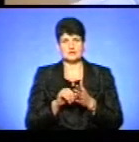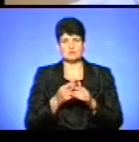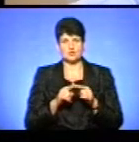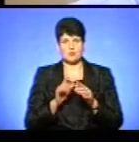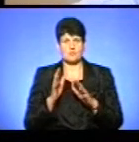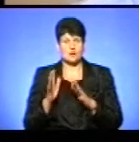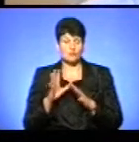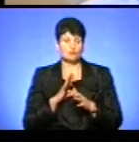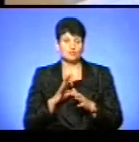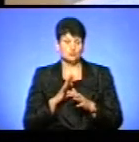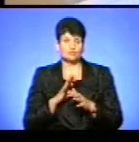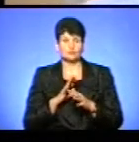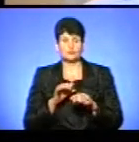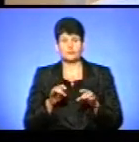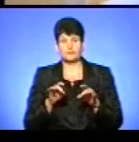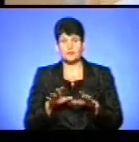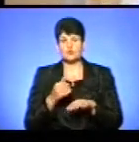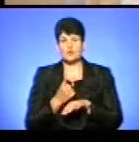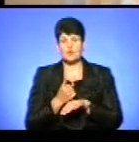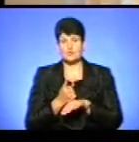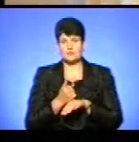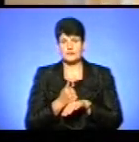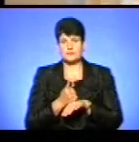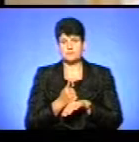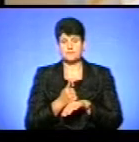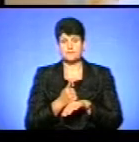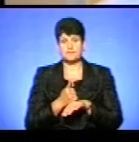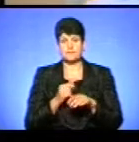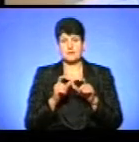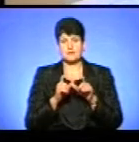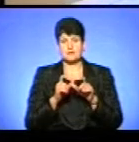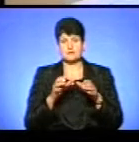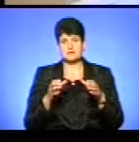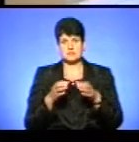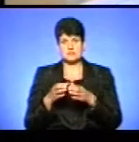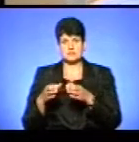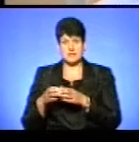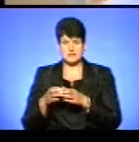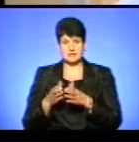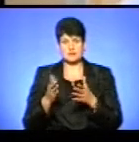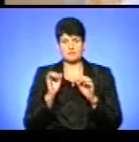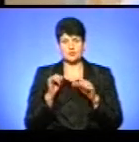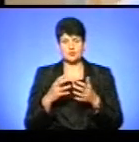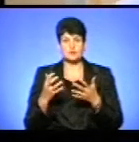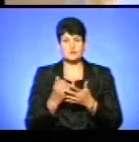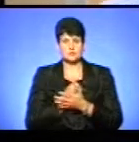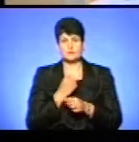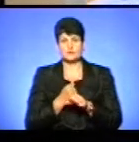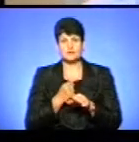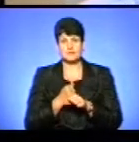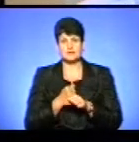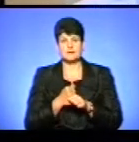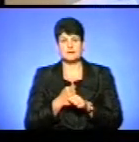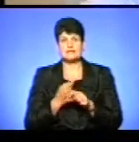було визначено, що головними якраз сегментами, на яких може успішно функціонувати якраз цей індустріальний парк,